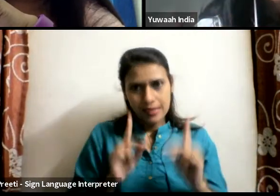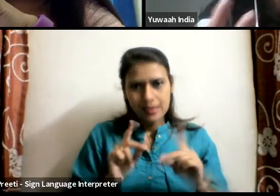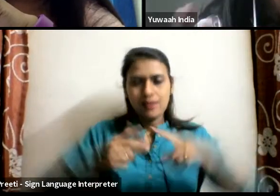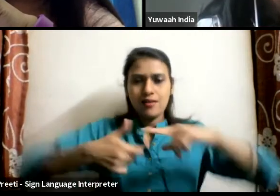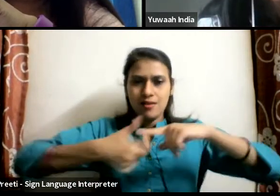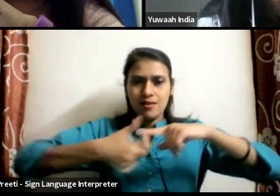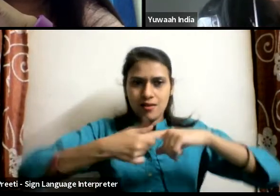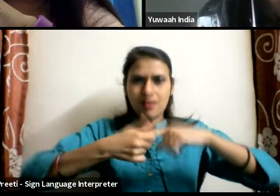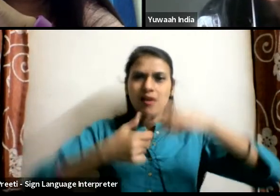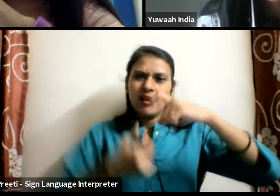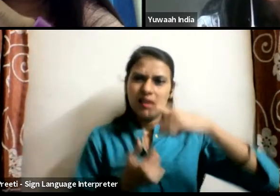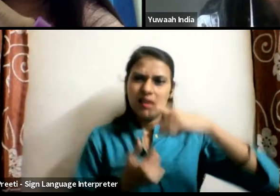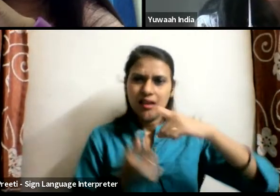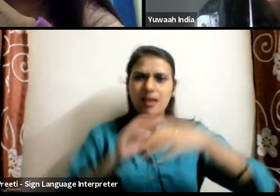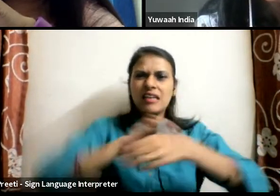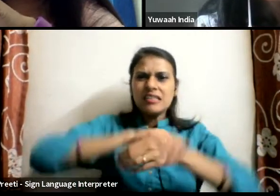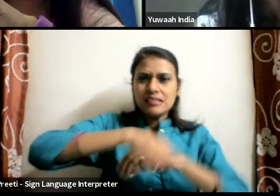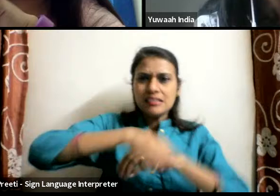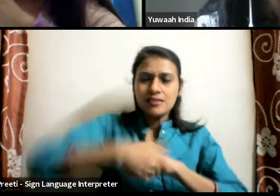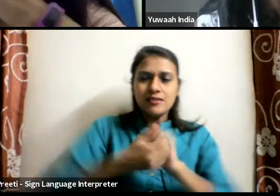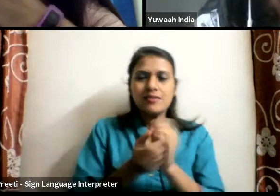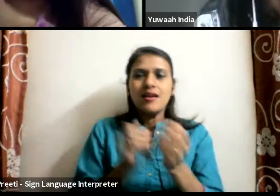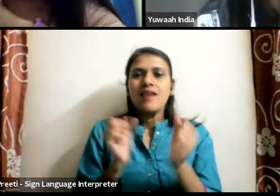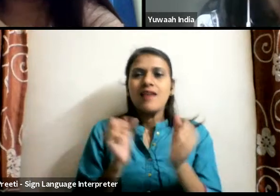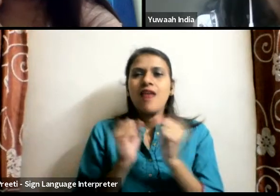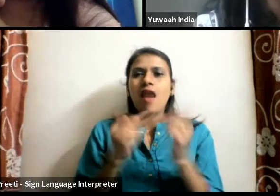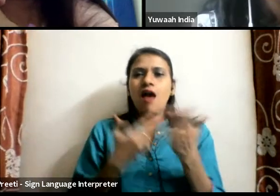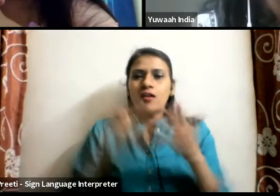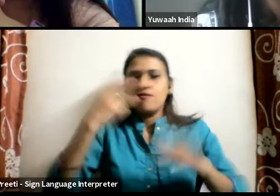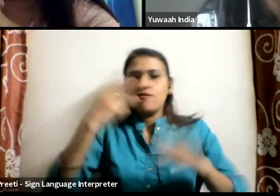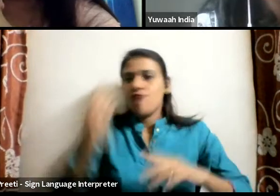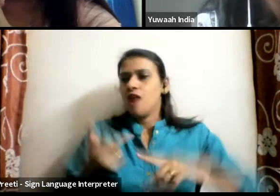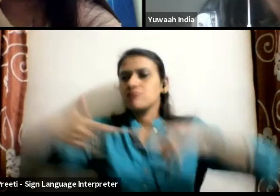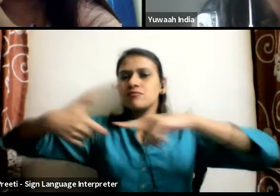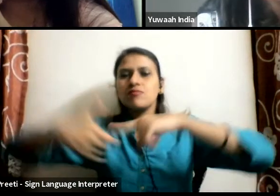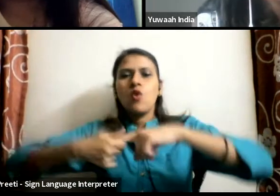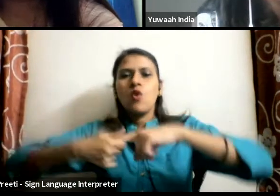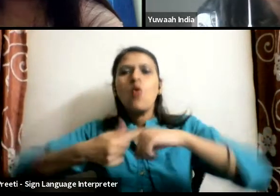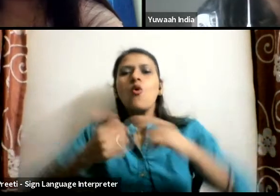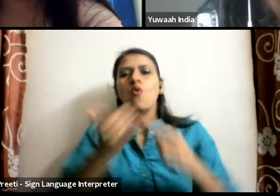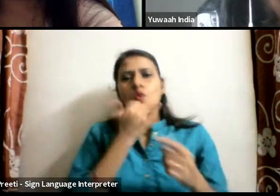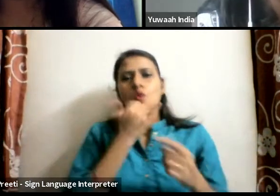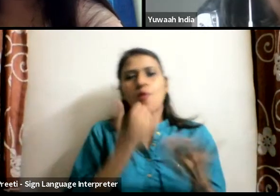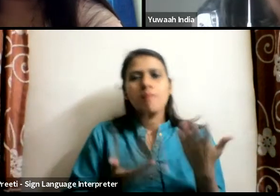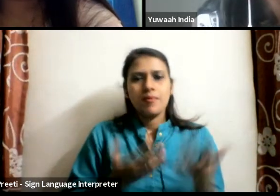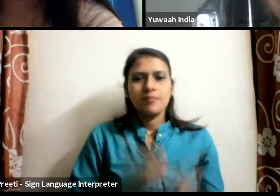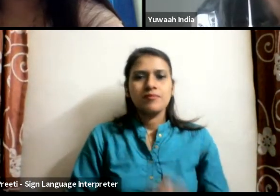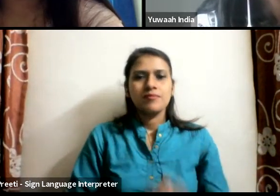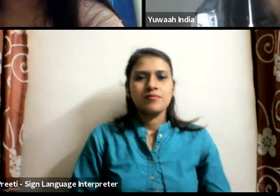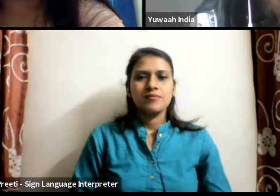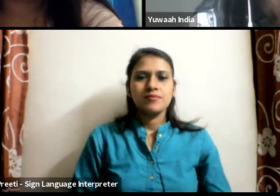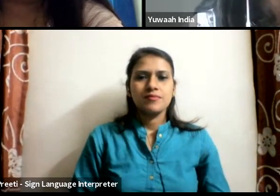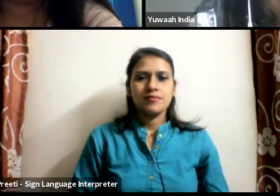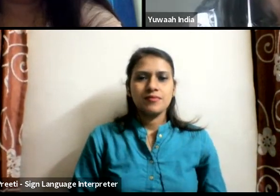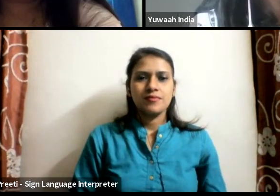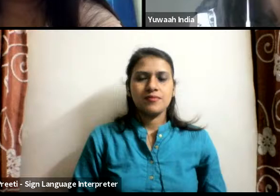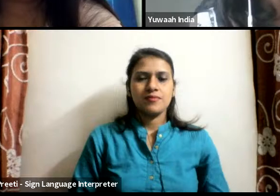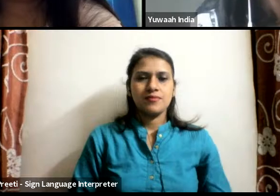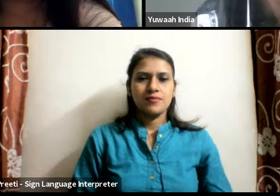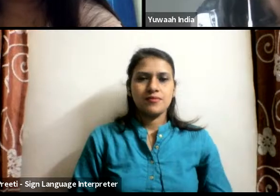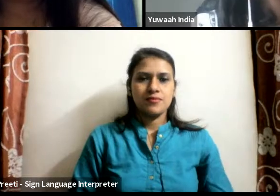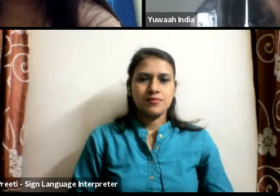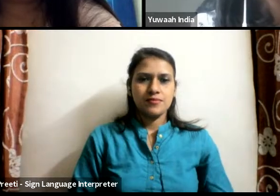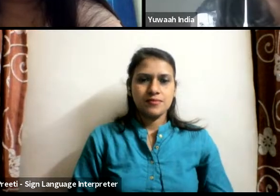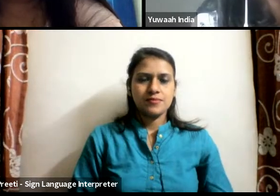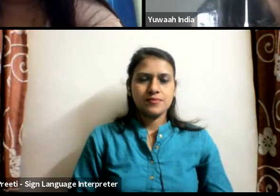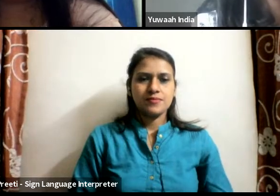आपने हाथ ठंडे पानी से हाथ धोया है वगैरह वगैरह। हाँ, कुछ भी हो सकता है, बट ओके, 77 इज नॉट अ नॉर्मल रीडिंग।